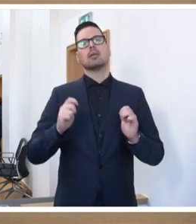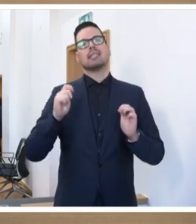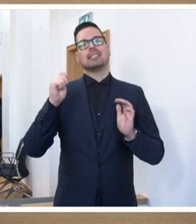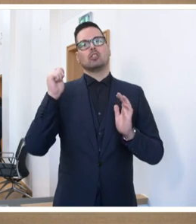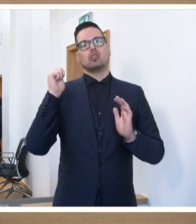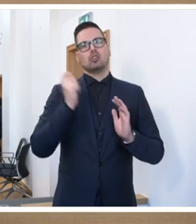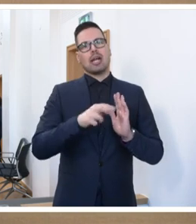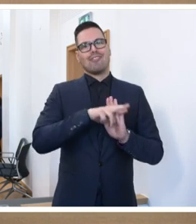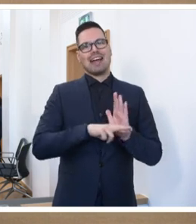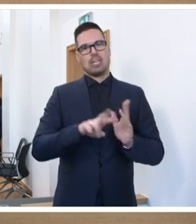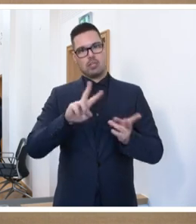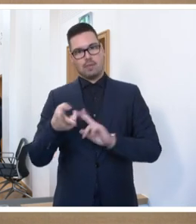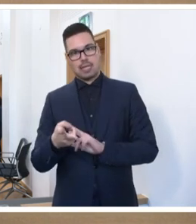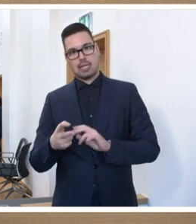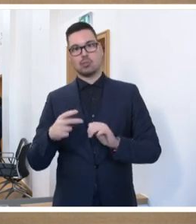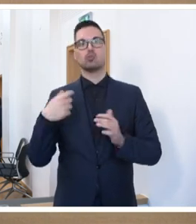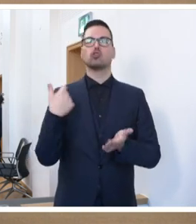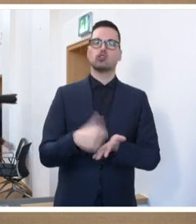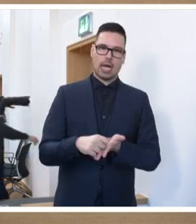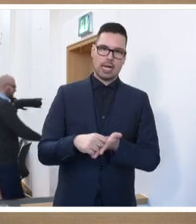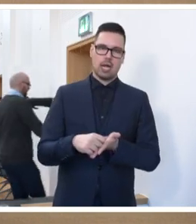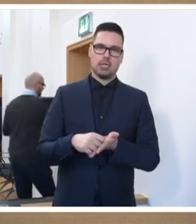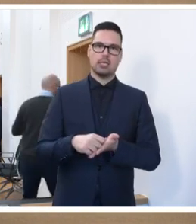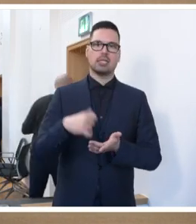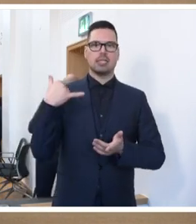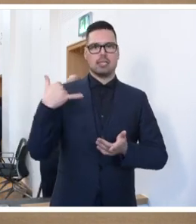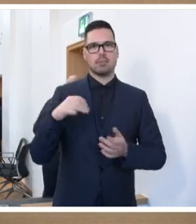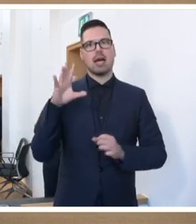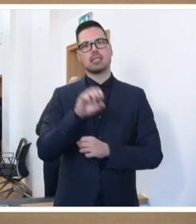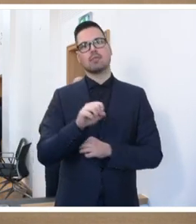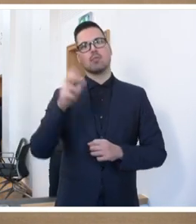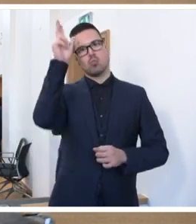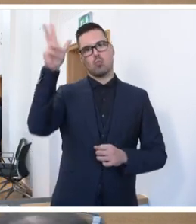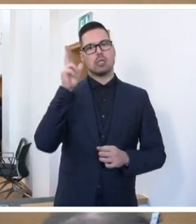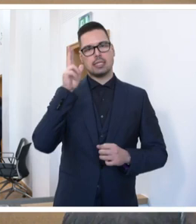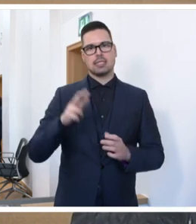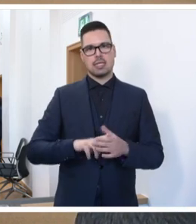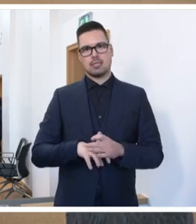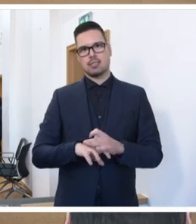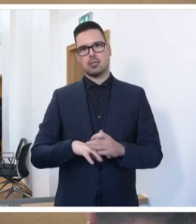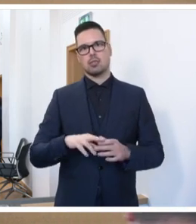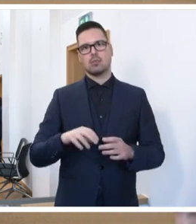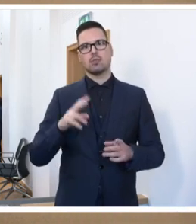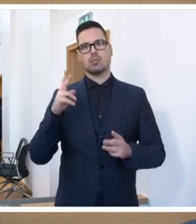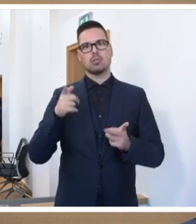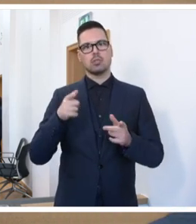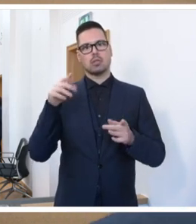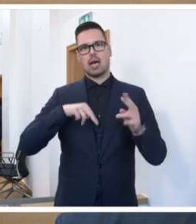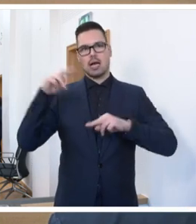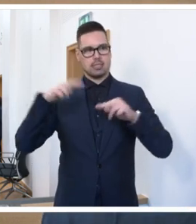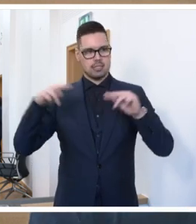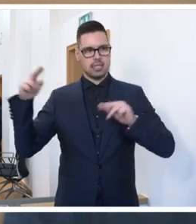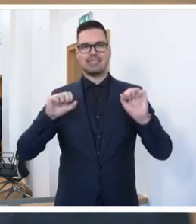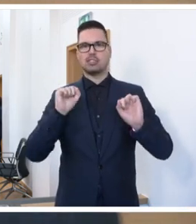verändert und verschärft. Dieses Gesetz ermöglicht es jetzt, bei Angriffen auf Polizisten, ermittelnde Staatsanwälte, Feldjäger und andere